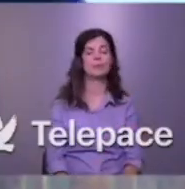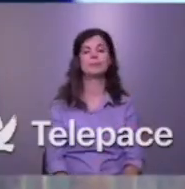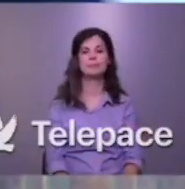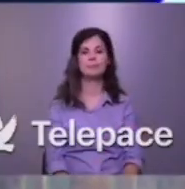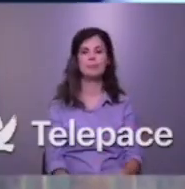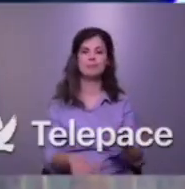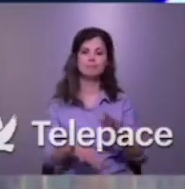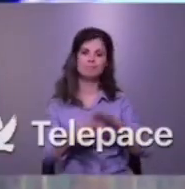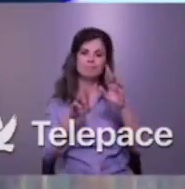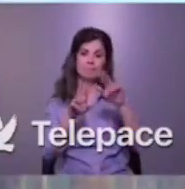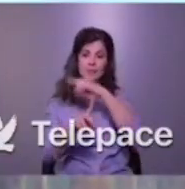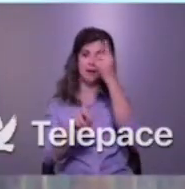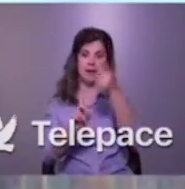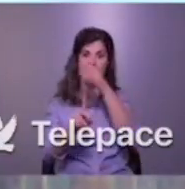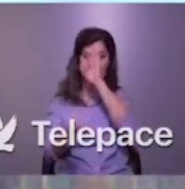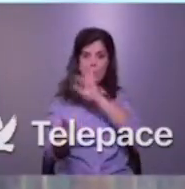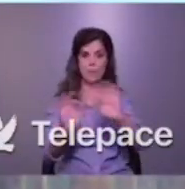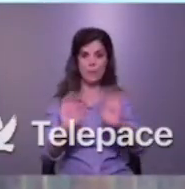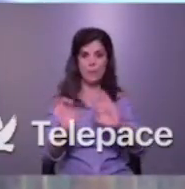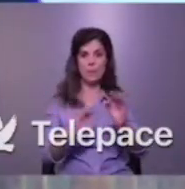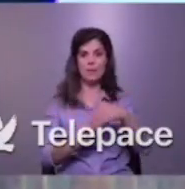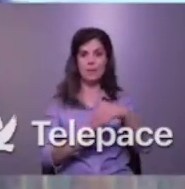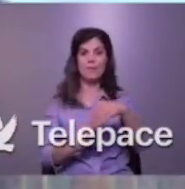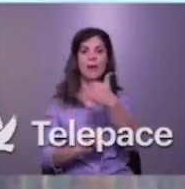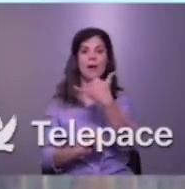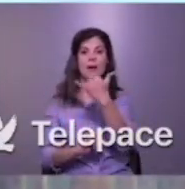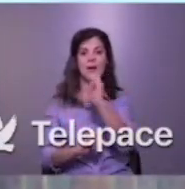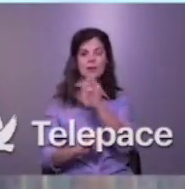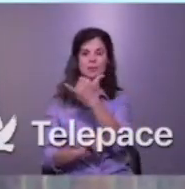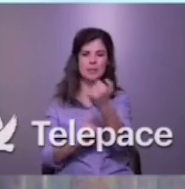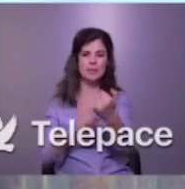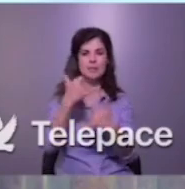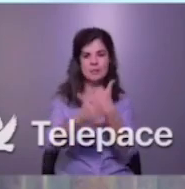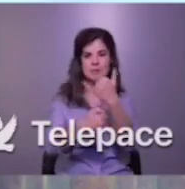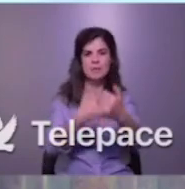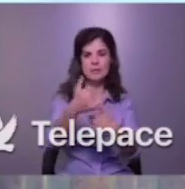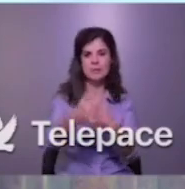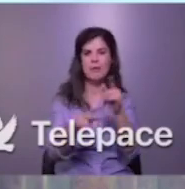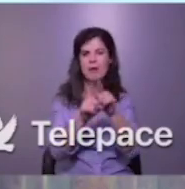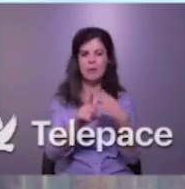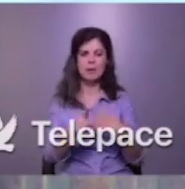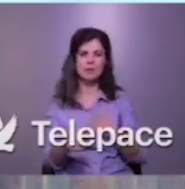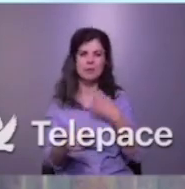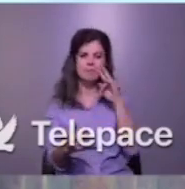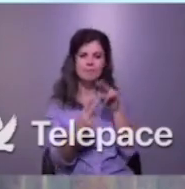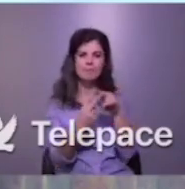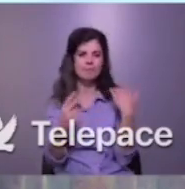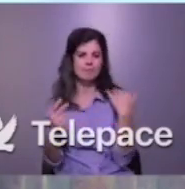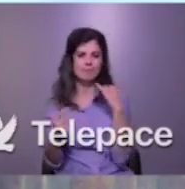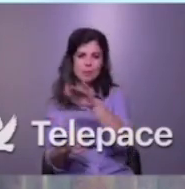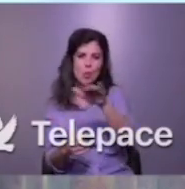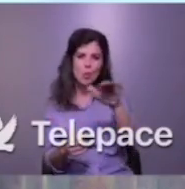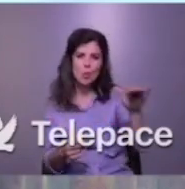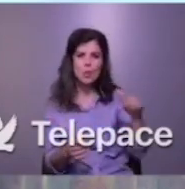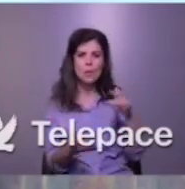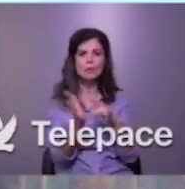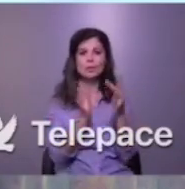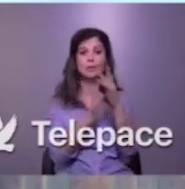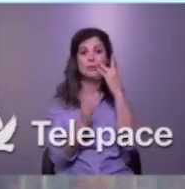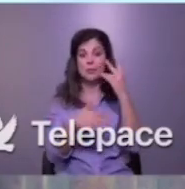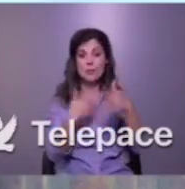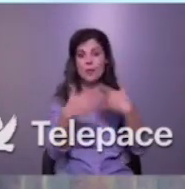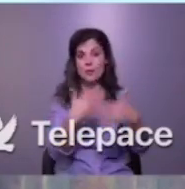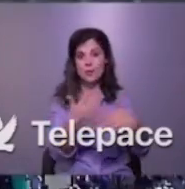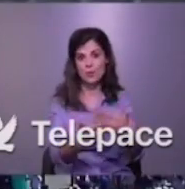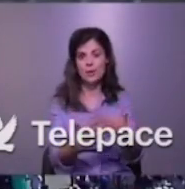Perché in questo anno di preparazione al Giubileo ci sentiamo chiamati all'incontro con